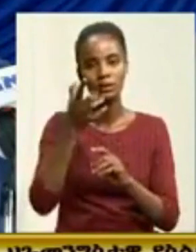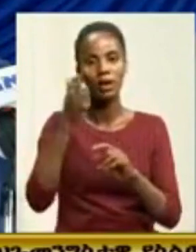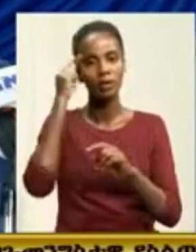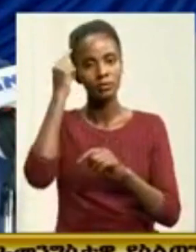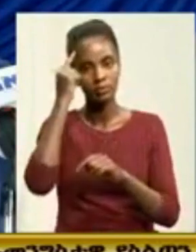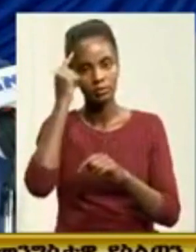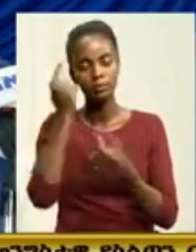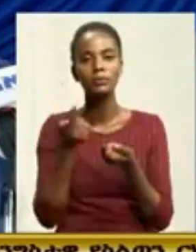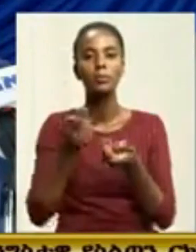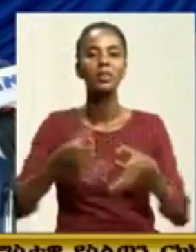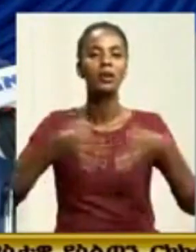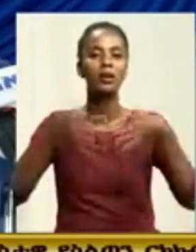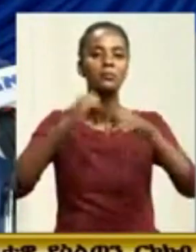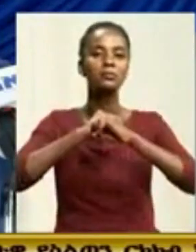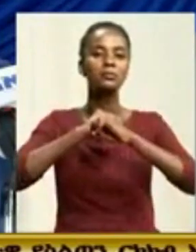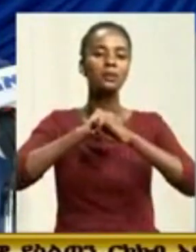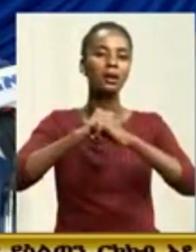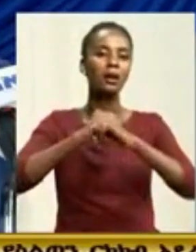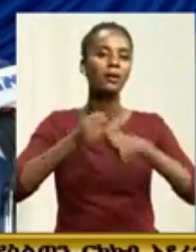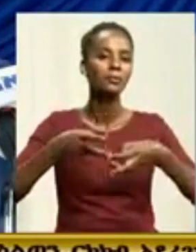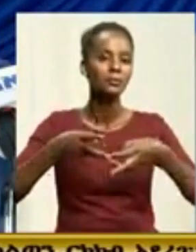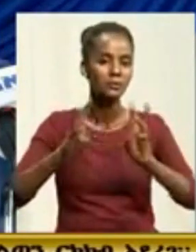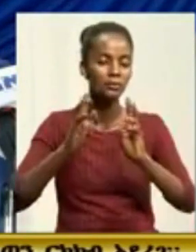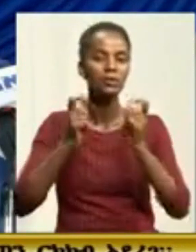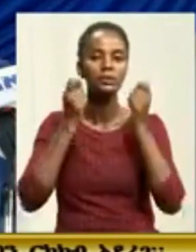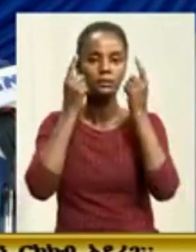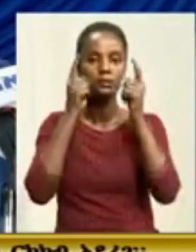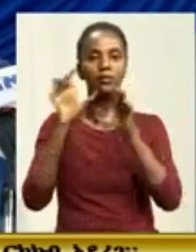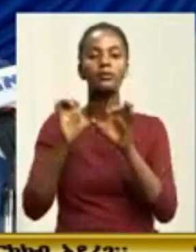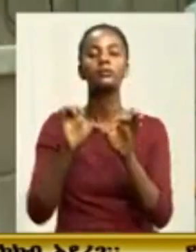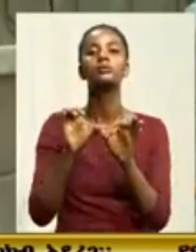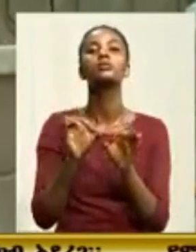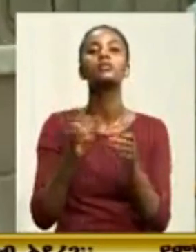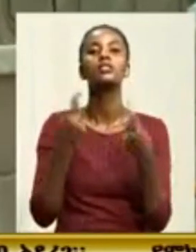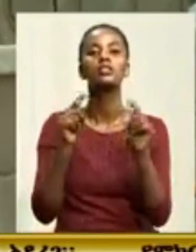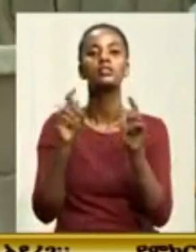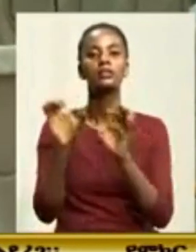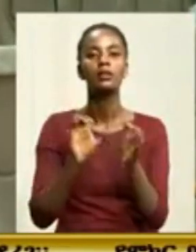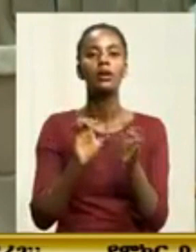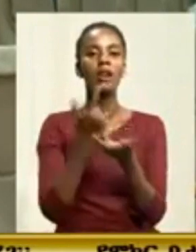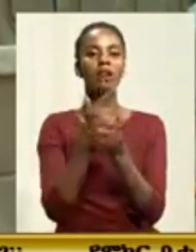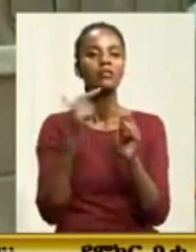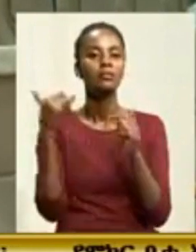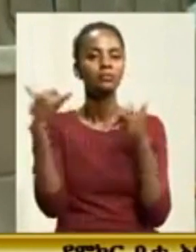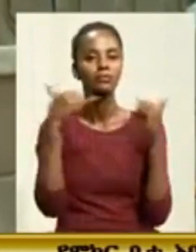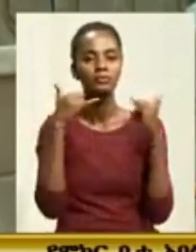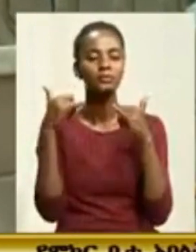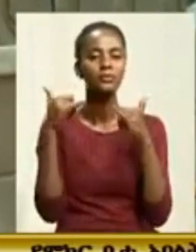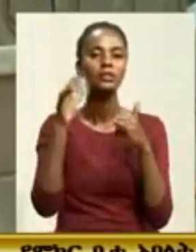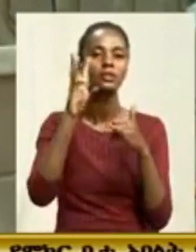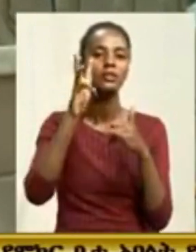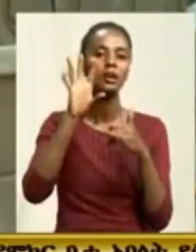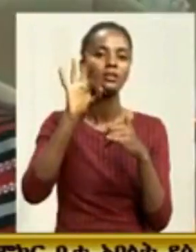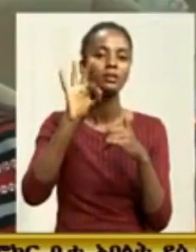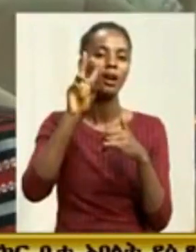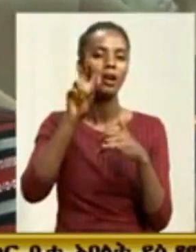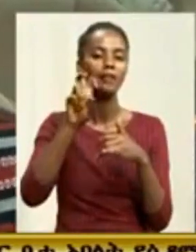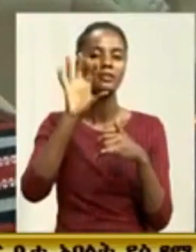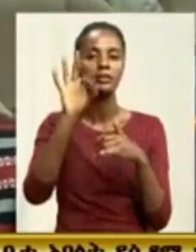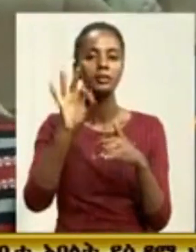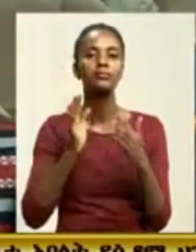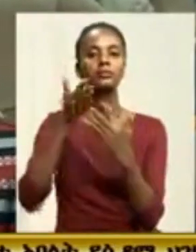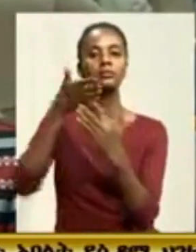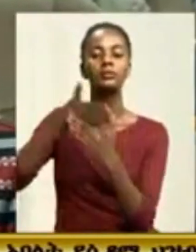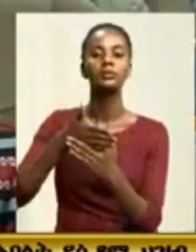አሳሳቢነት፣ መተላለፊያና መከላከያ መንገዶች እንዲረዳ ለማድረግ ጥረት የተደረገ ሲሆን በነጻ የስልክ መስመር 6929